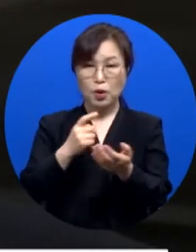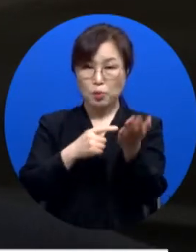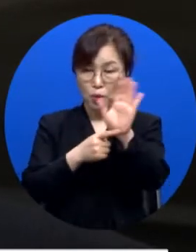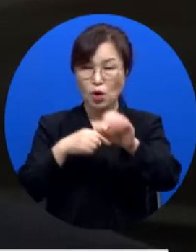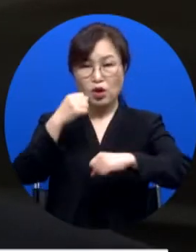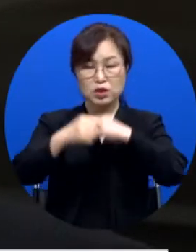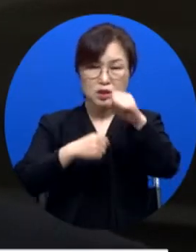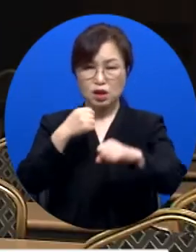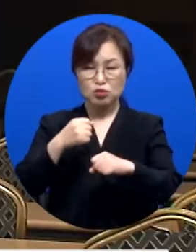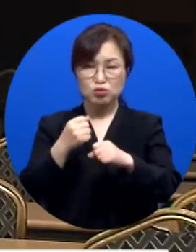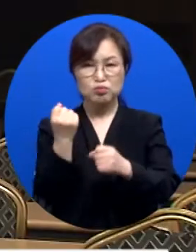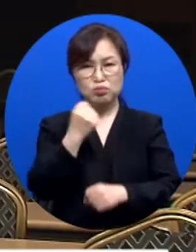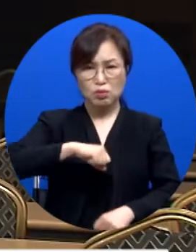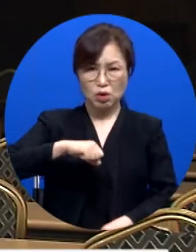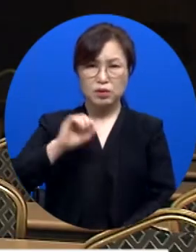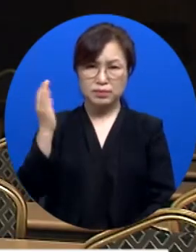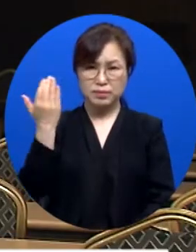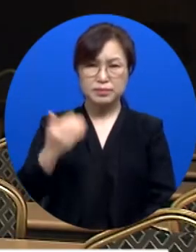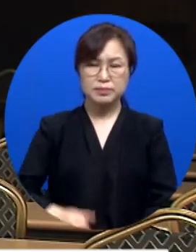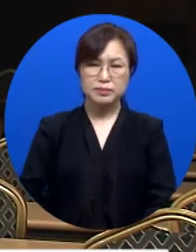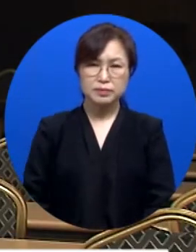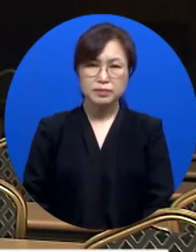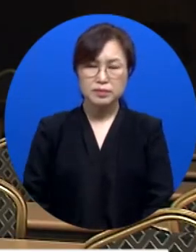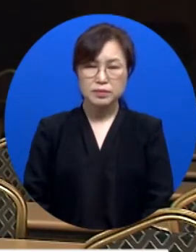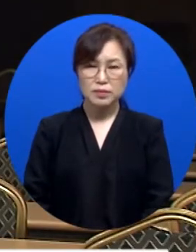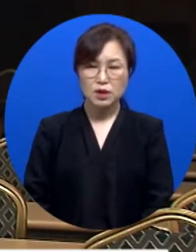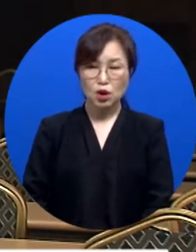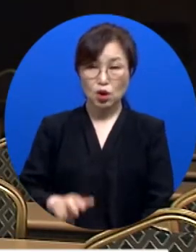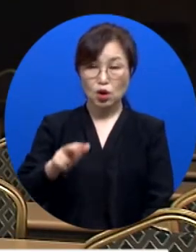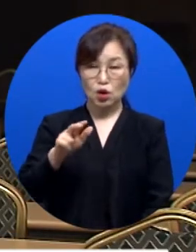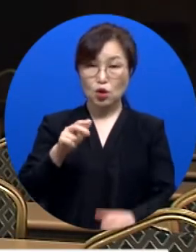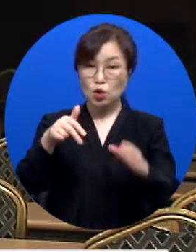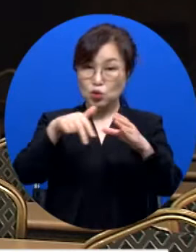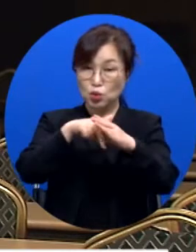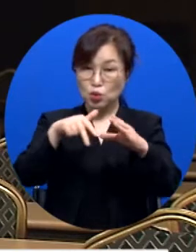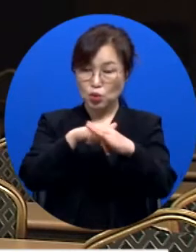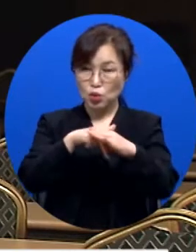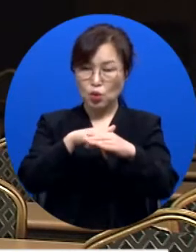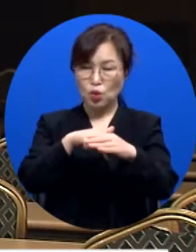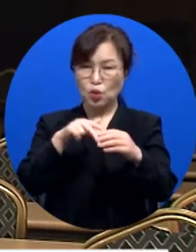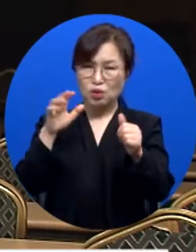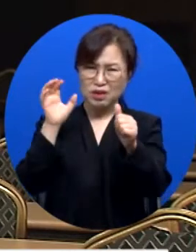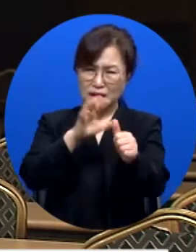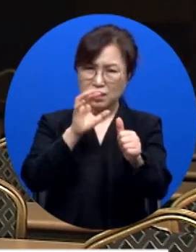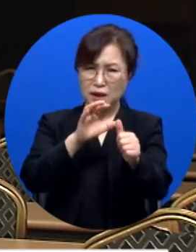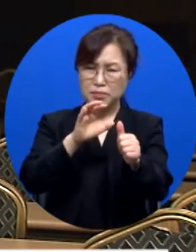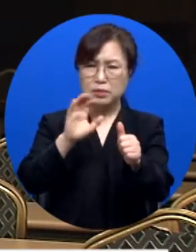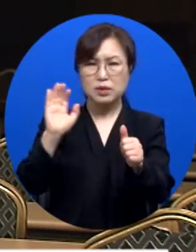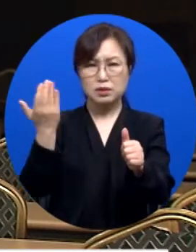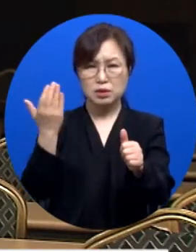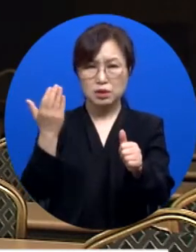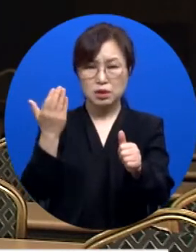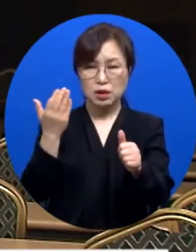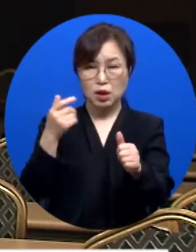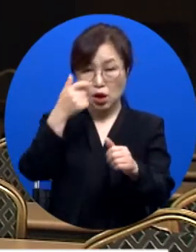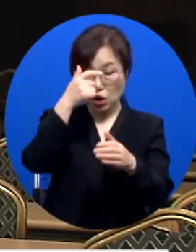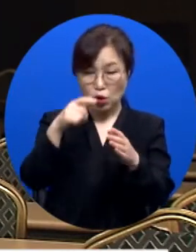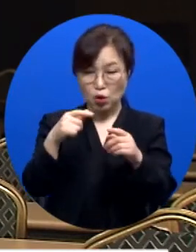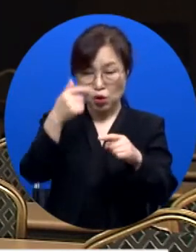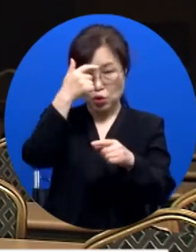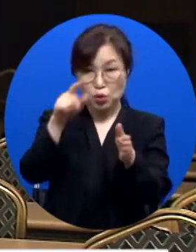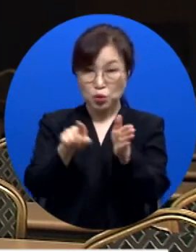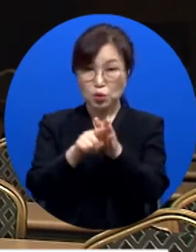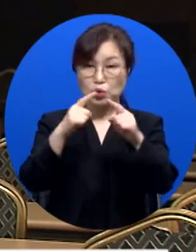되는 것입니다 여섯번째 종교 탄압 수단 될수가 있죠 종종 특히 기독교에서는 동성애를 반대하는 데